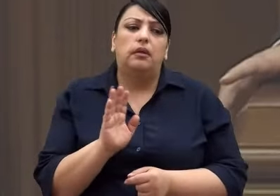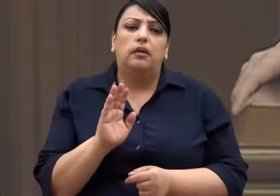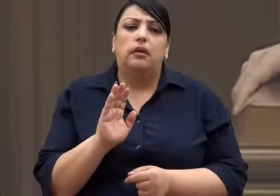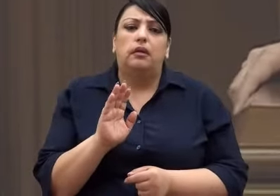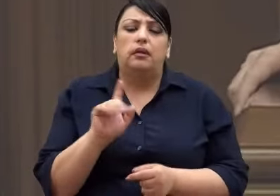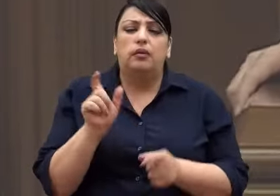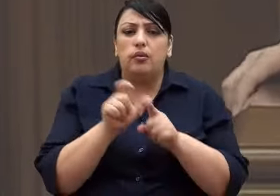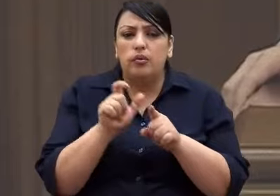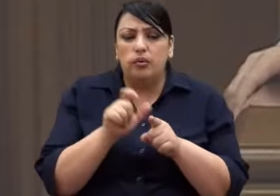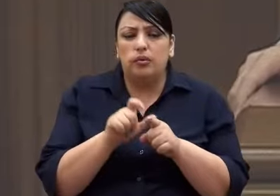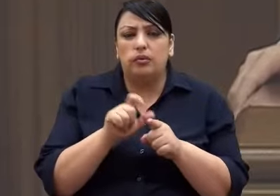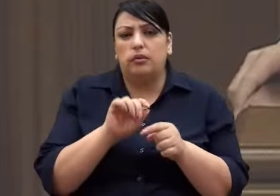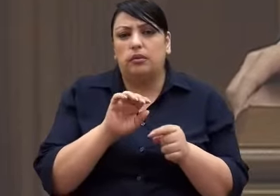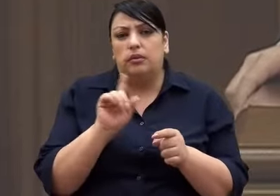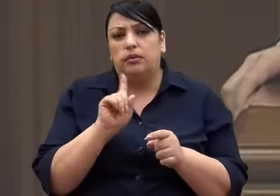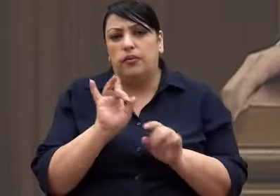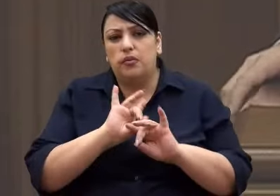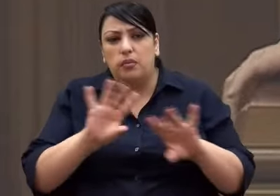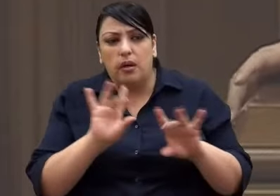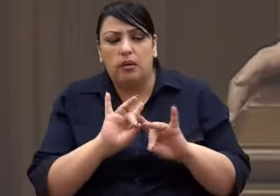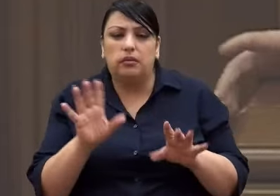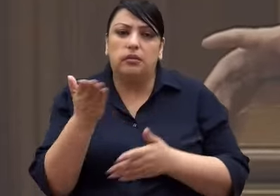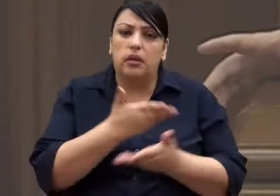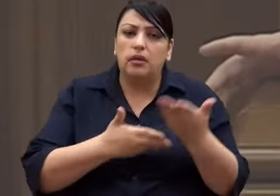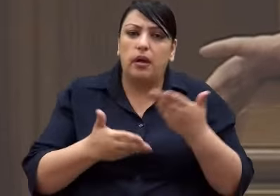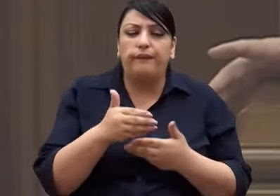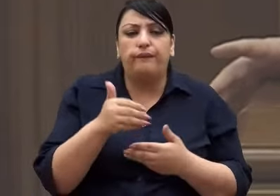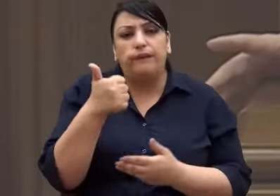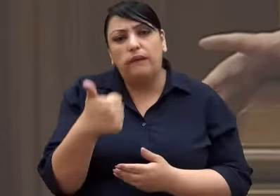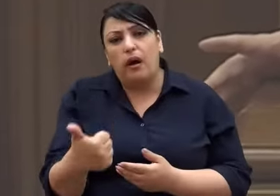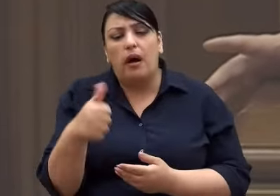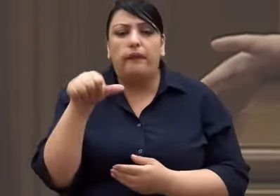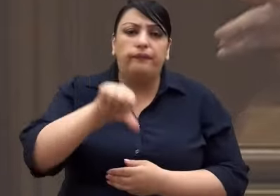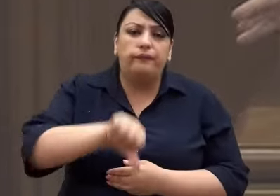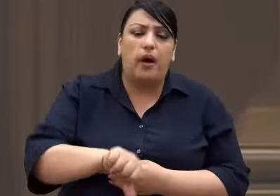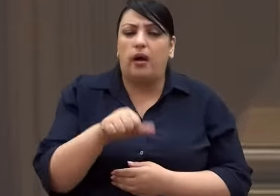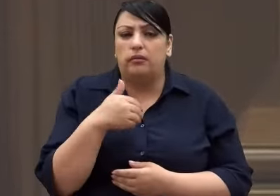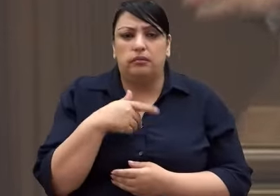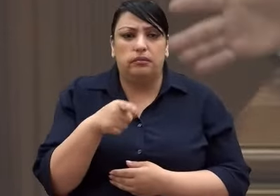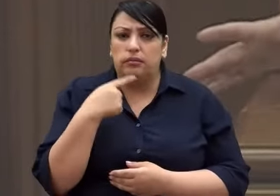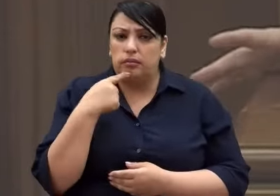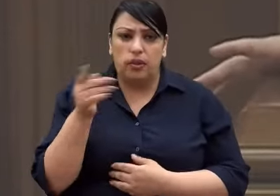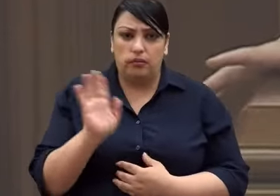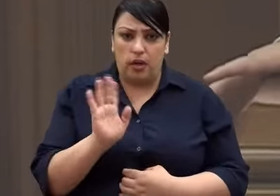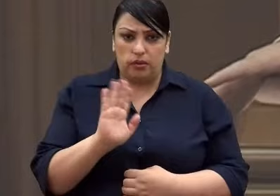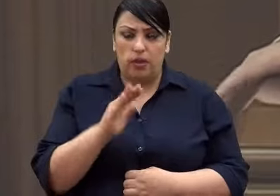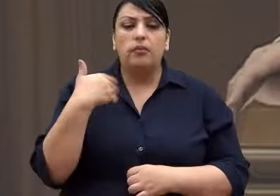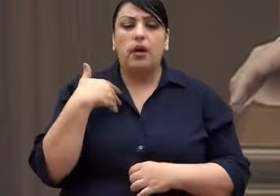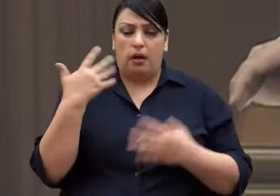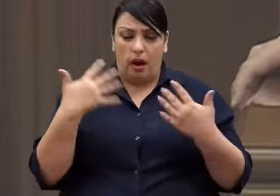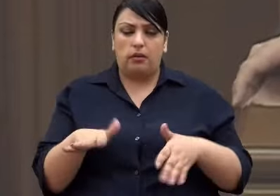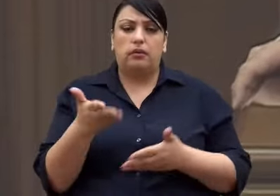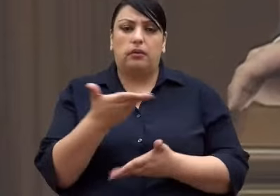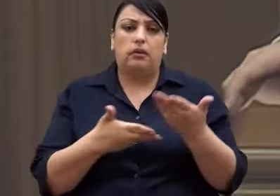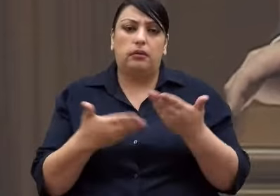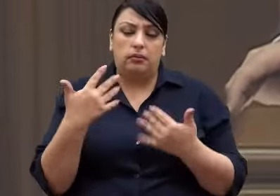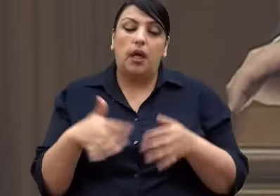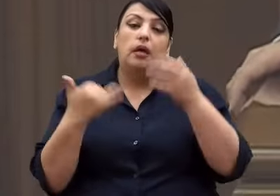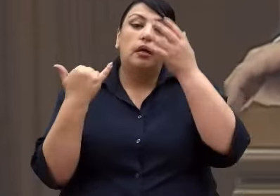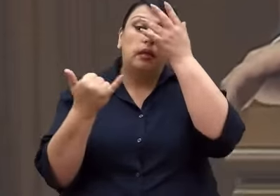այն իմաստով, որ մենք քննարկենք, թե որն է լավ և որն է վատ, որովհետև դա մենք արդեն քննարկեցինք, այստեղ